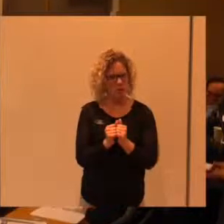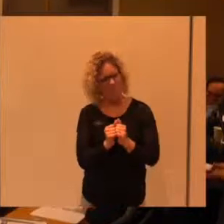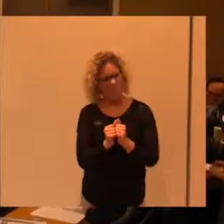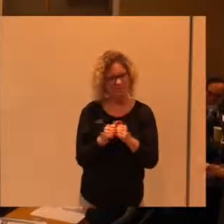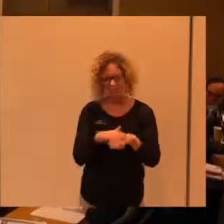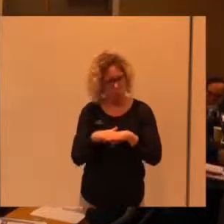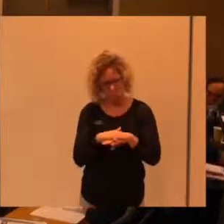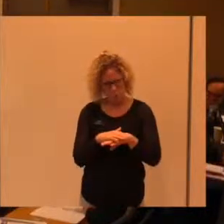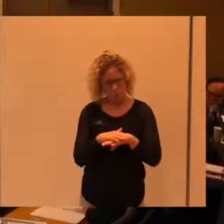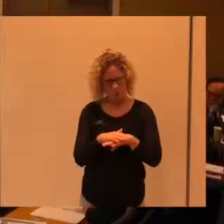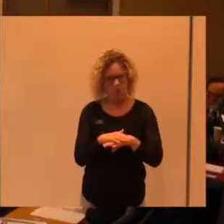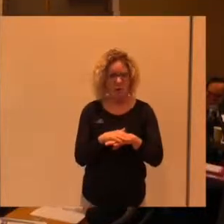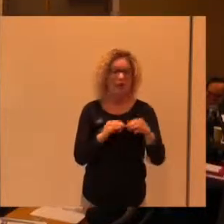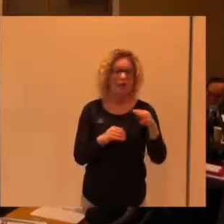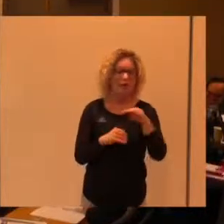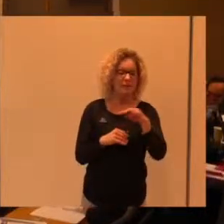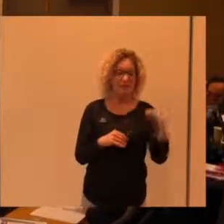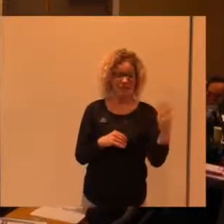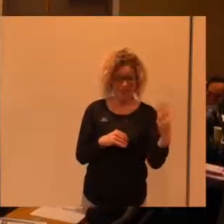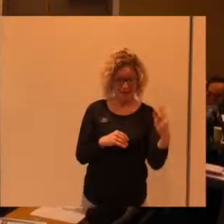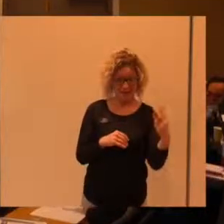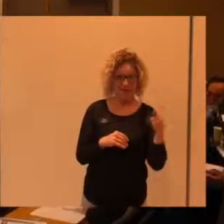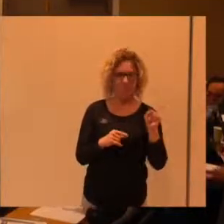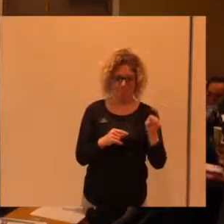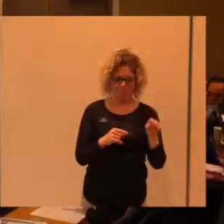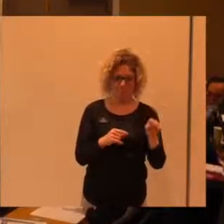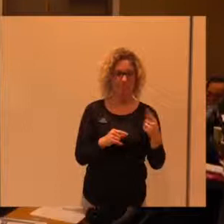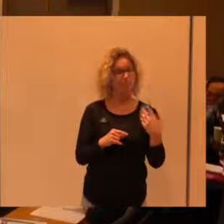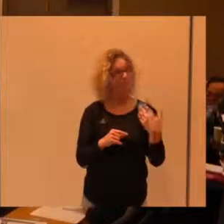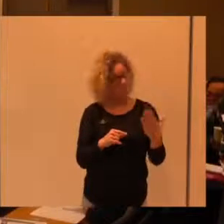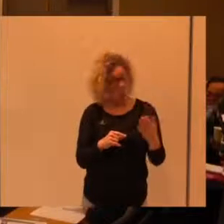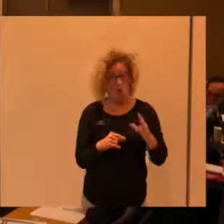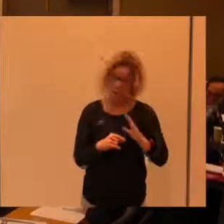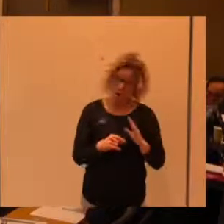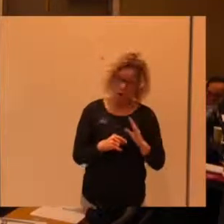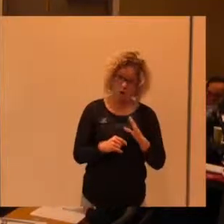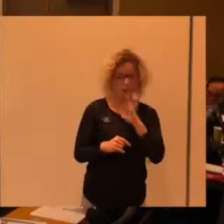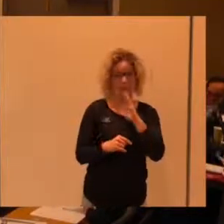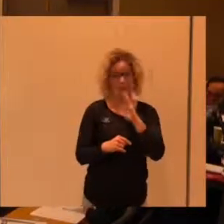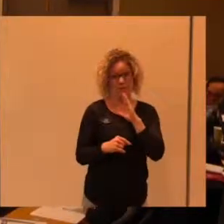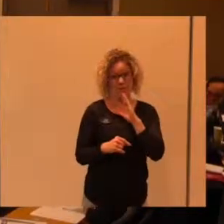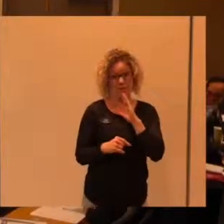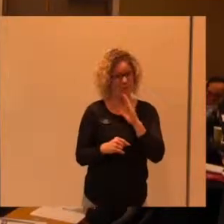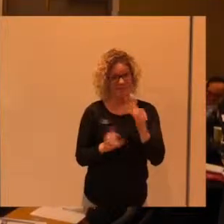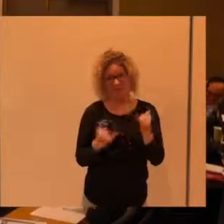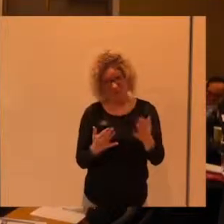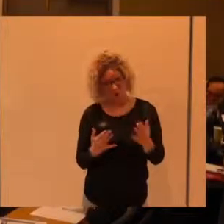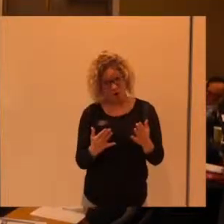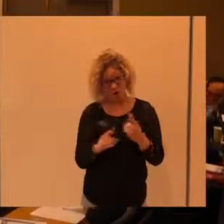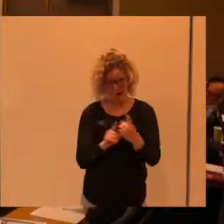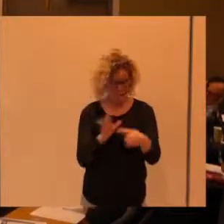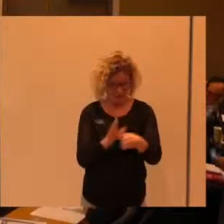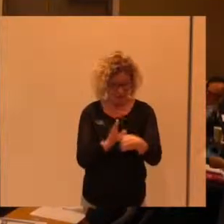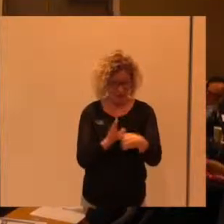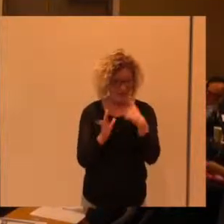kanske inte grundläggande. Och det som ligger på nivå 3, det skulle man kunna säga det är bra att ha. Eller det är i alla fall ingenting som man nu i